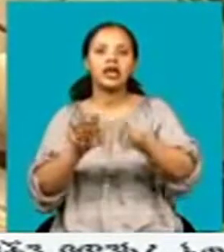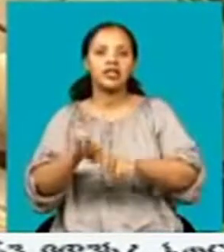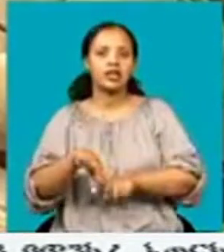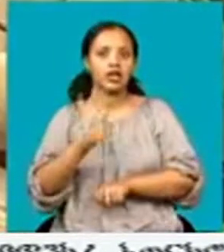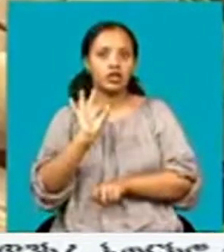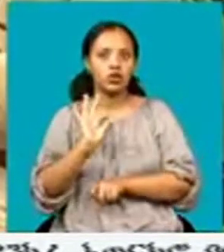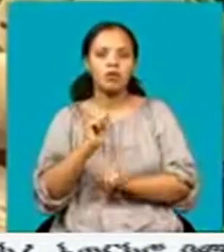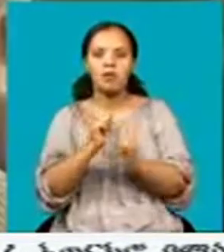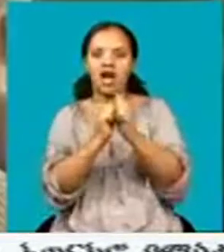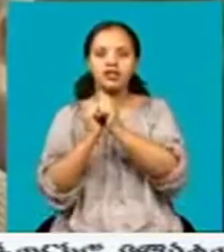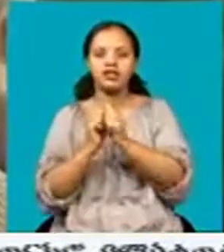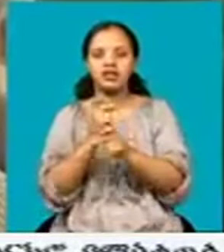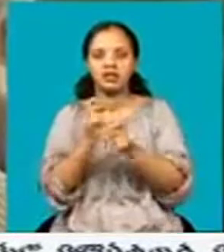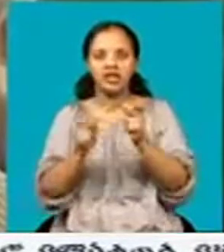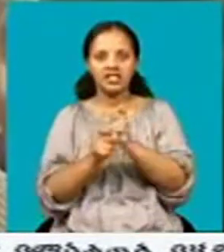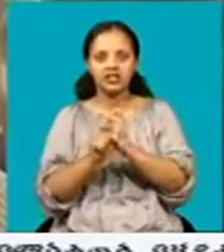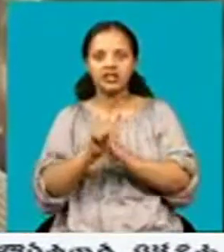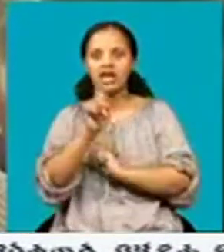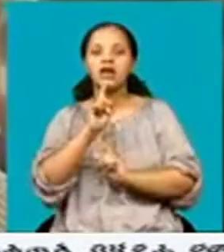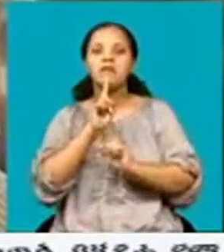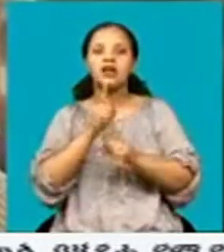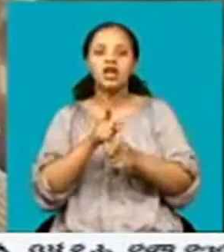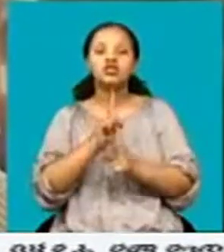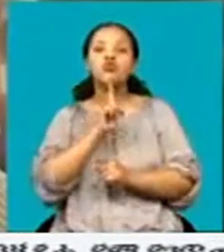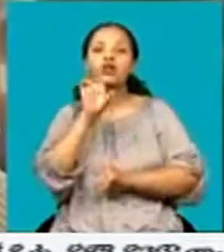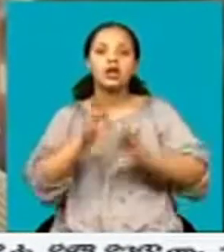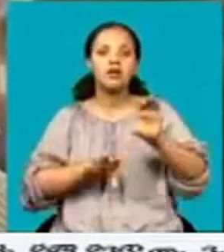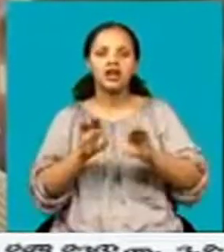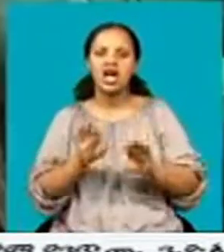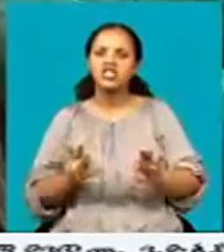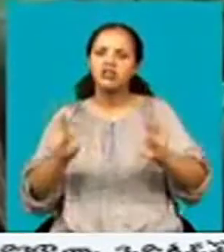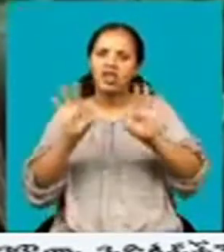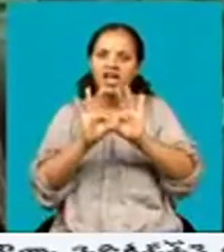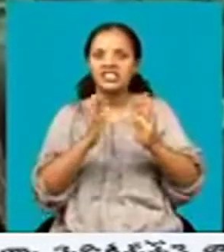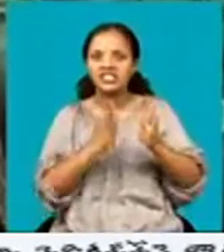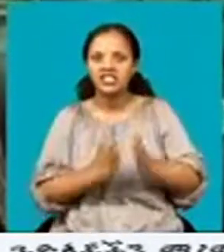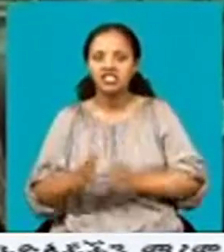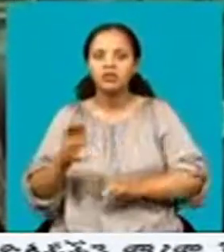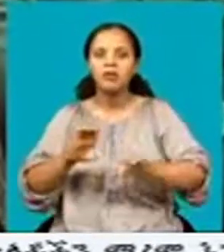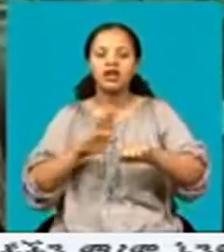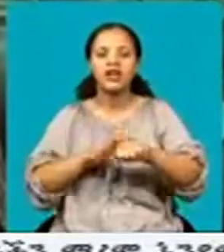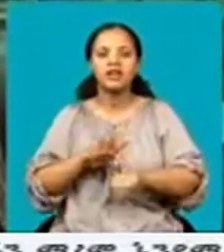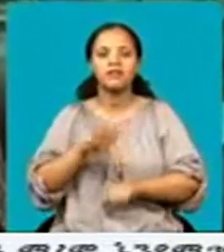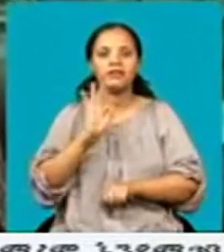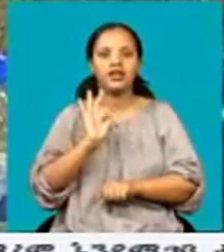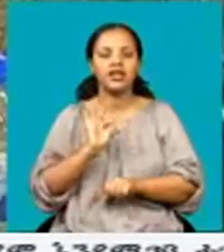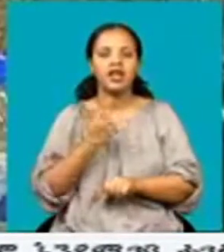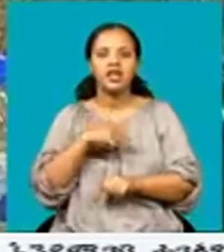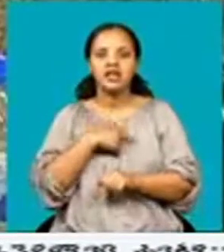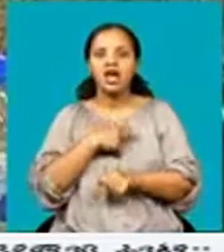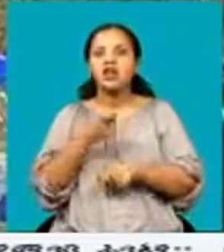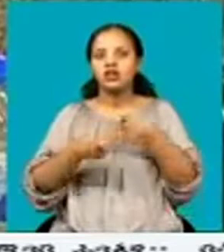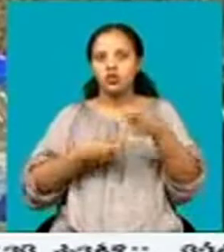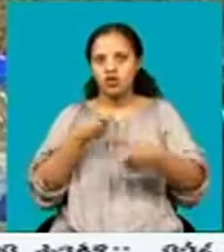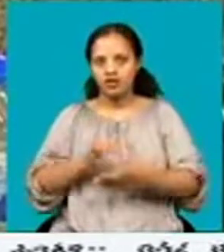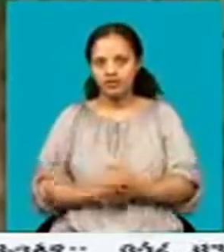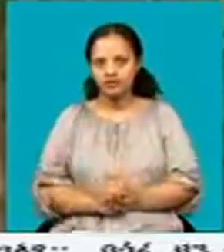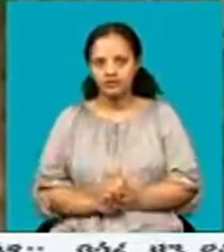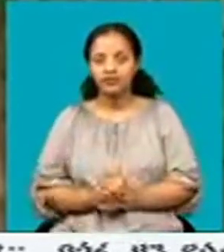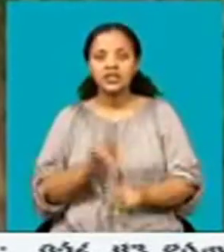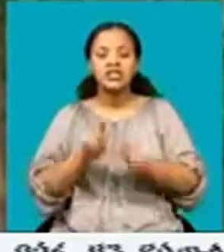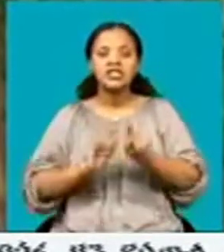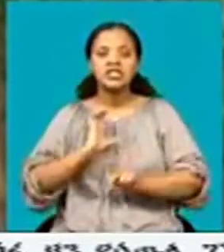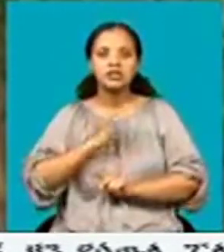የተገኘውን በአንድነት የመደራጀት ጥያቄ ምላሽ እውን ለማድረግ አስፈላጊውን ዝግጅት በማድረግ ላይ እንደሚገኙም ለጣቢያችን ነግረውናል።